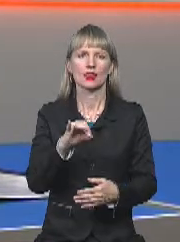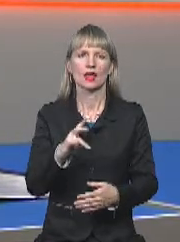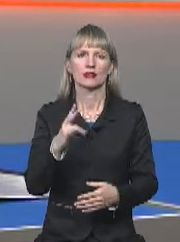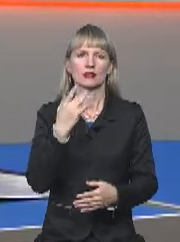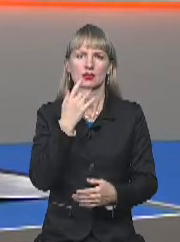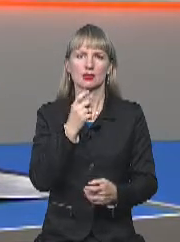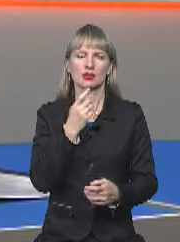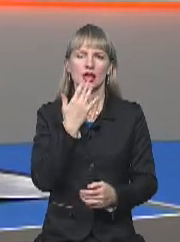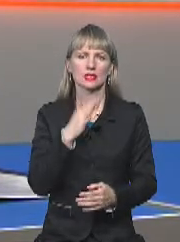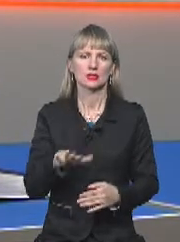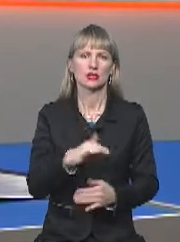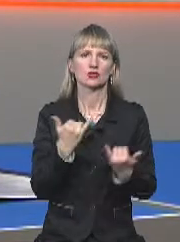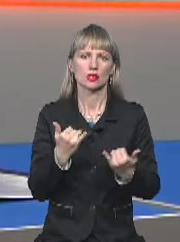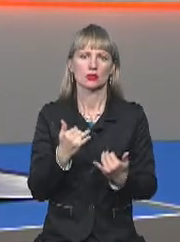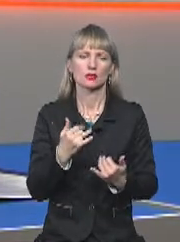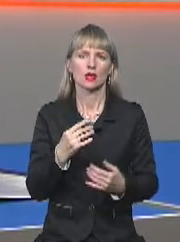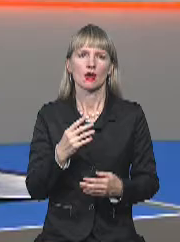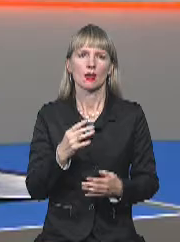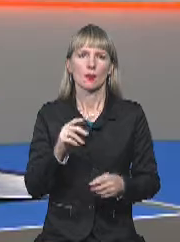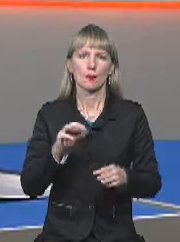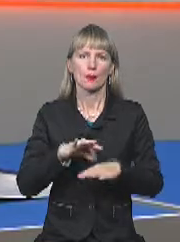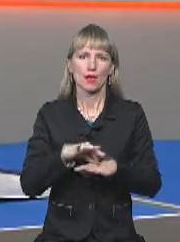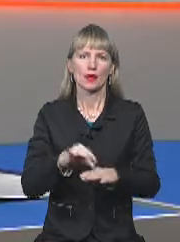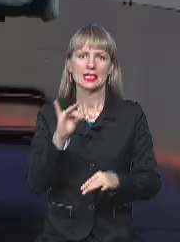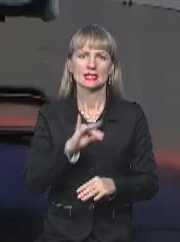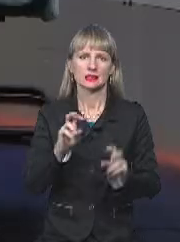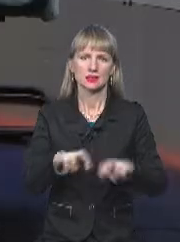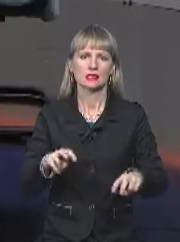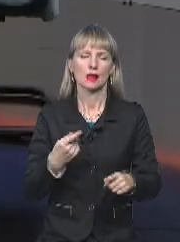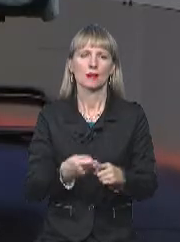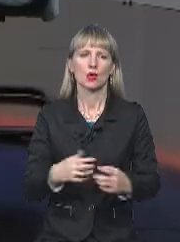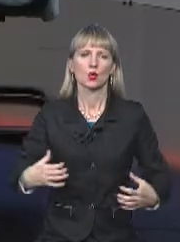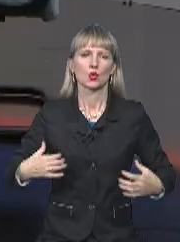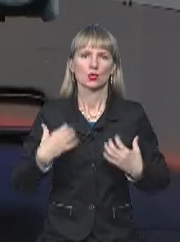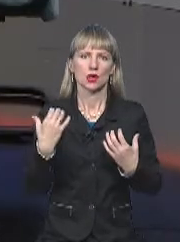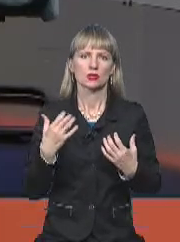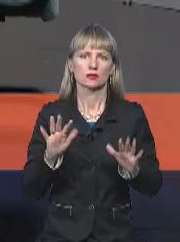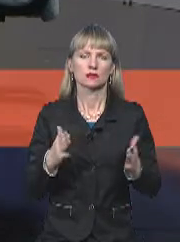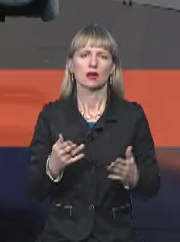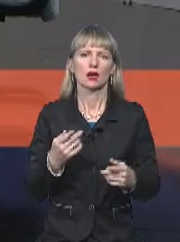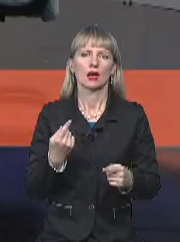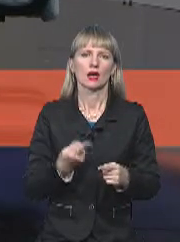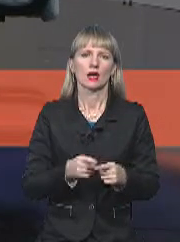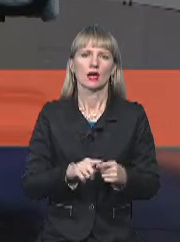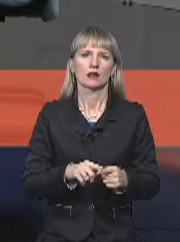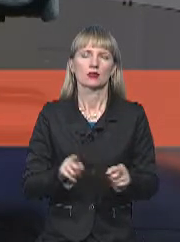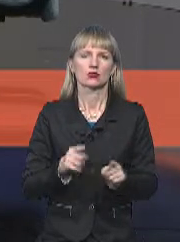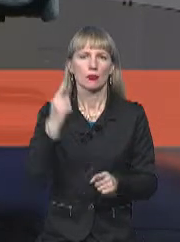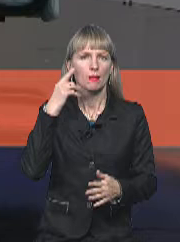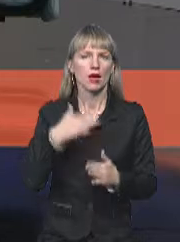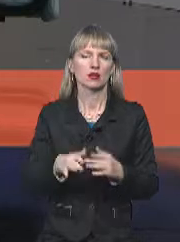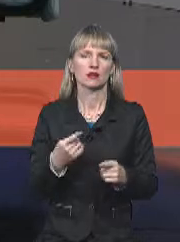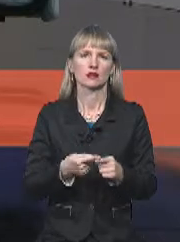Только в последнее время начали проводиться исторические исследования об этих ужасных событиях. Тобто мова йде про спокуту. Про спокуту і про те,